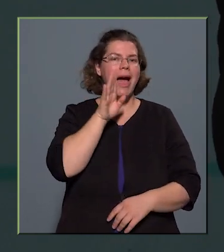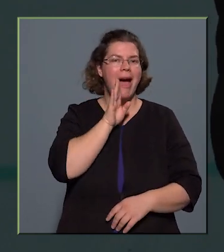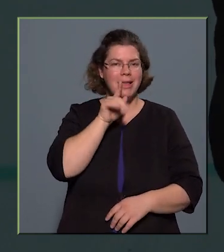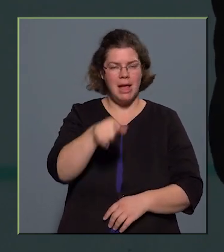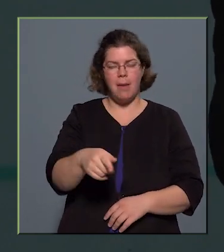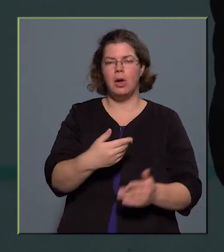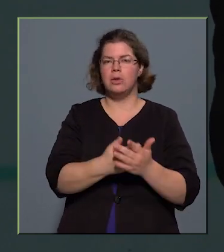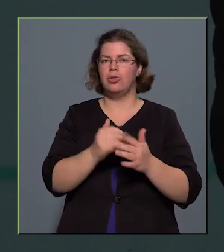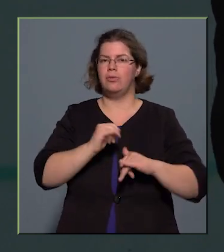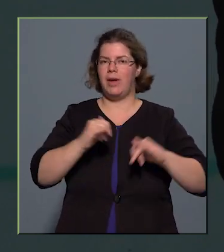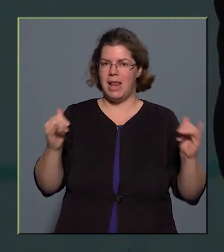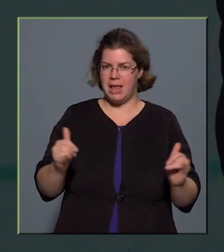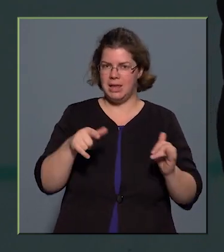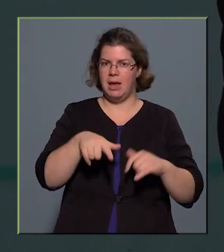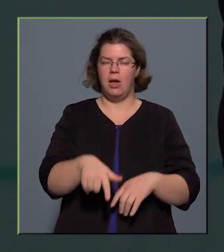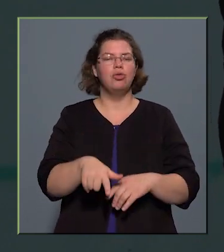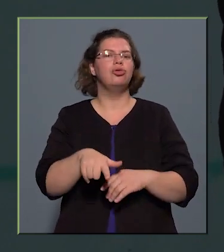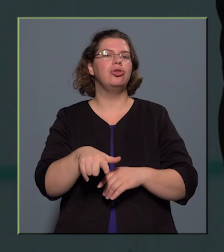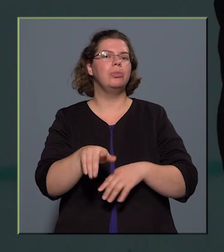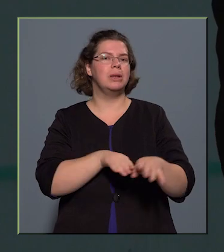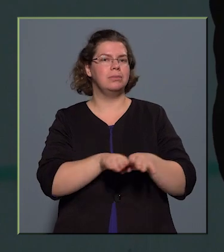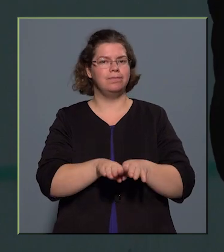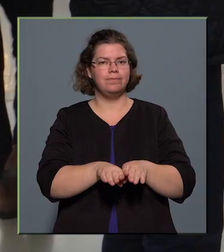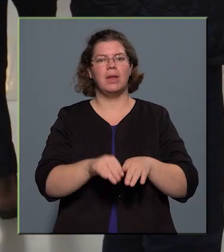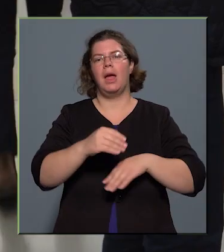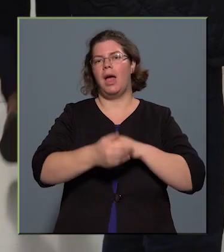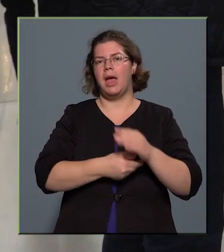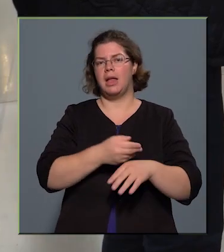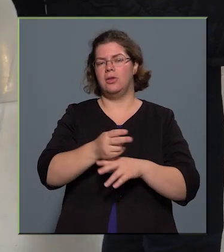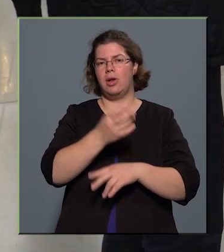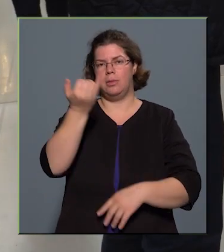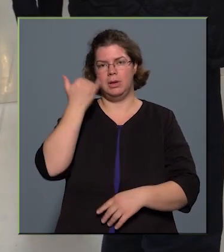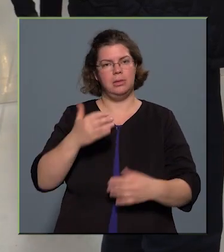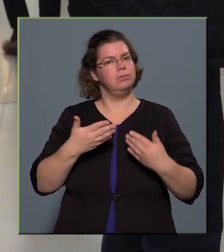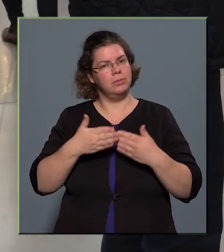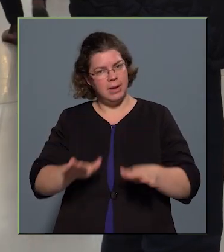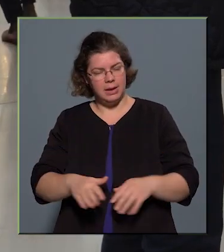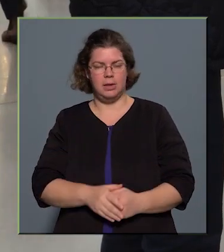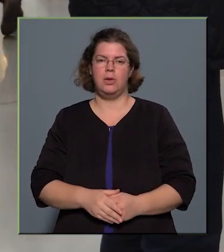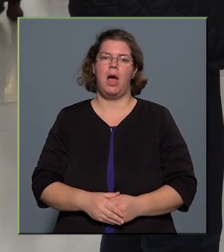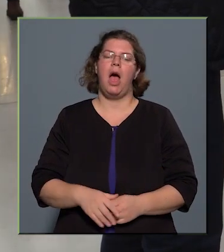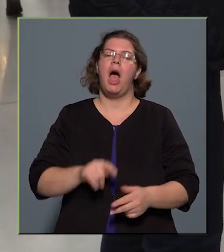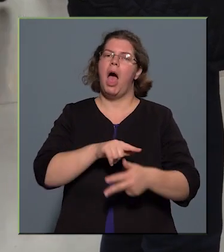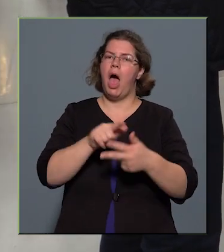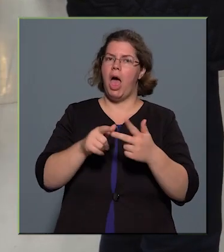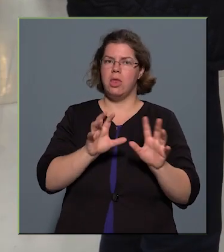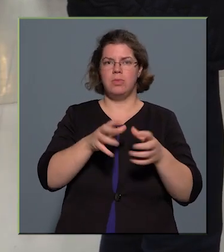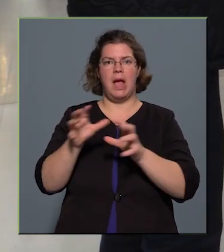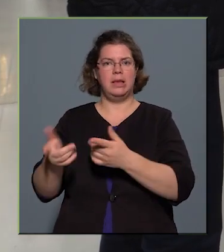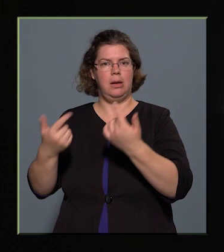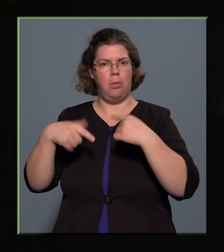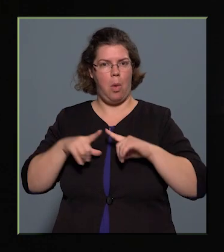Minisztérium iparügyekért felelős helyettes államtitkára nyitott meg. A három szekcióból álló járműipari szakmai találkozón